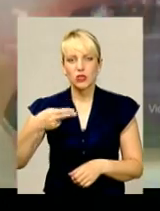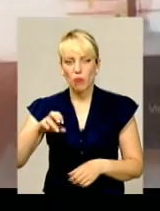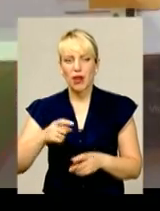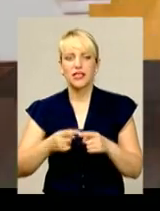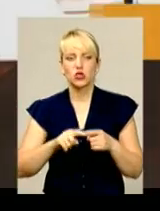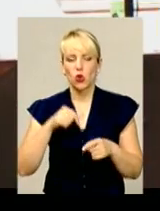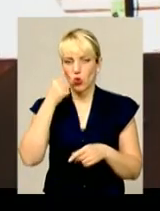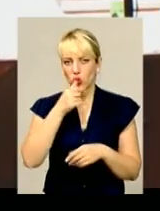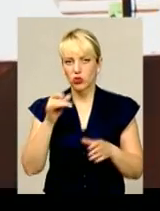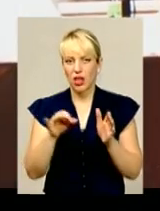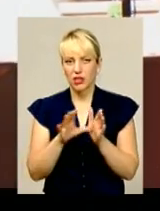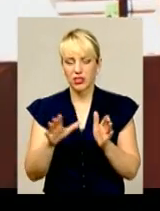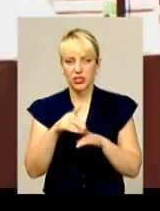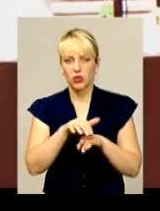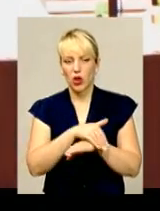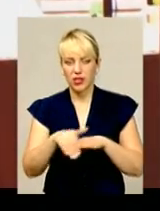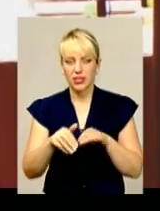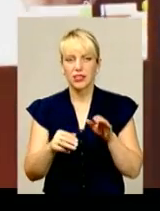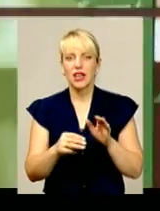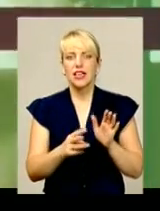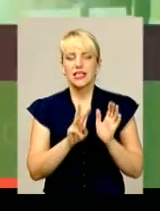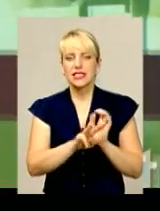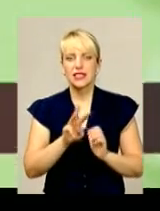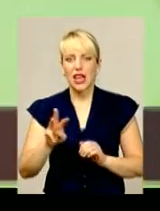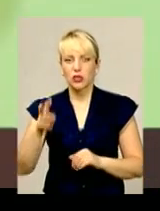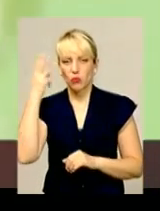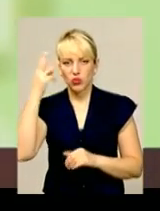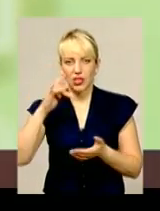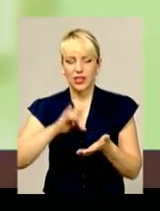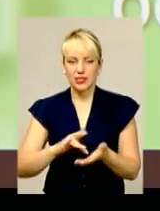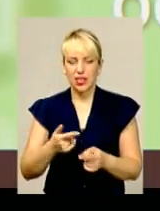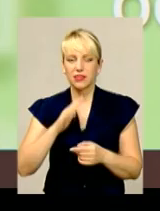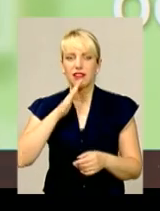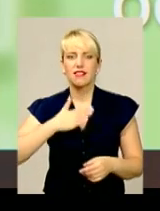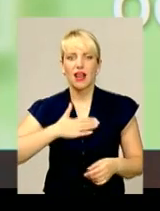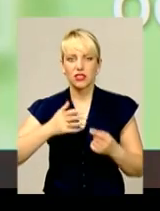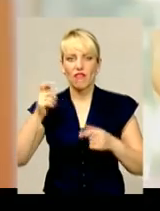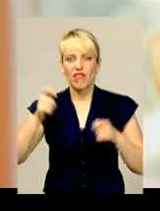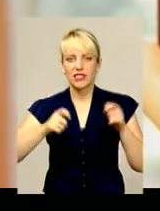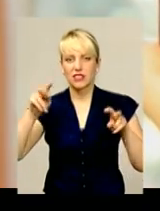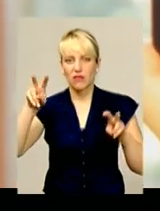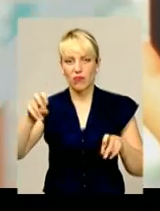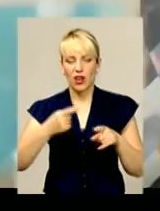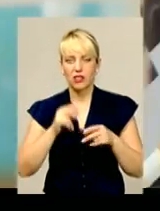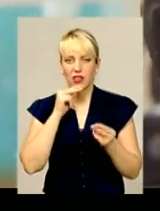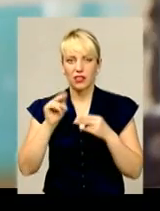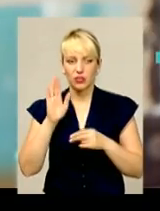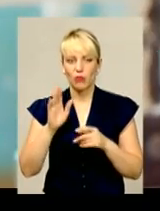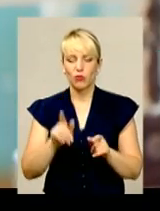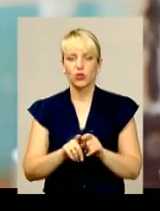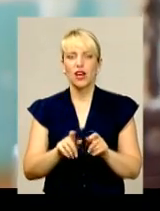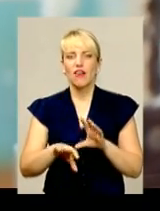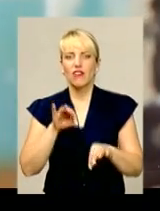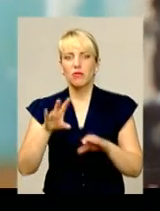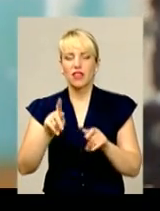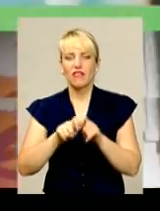електронну адресу, вказану на сайті Поділля Центр у розділі «Наш фестиваль». Найкращі будуть відібрані відкритим голосуванням на офіційному сайті.